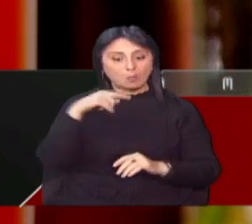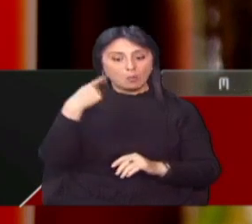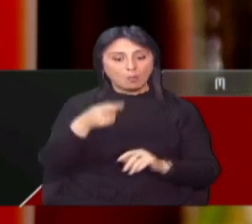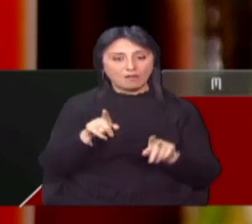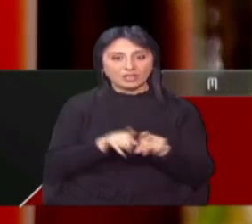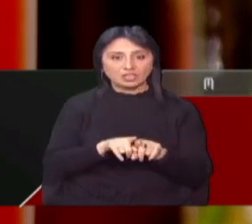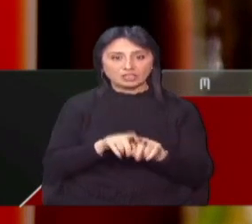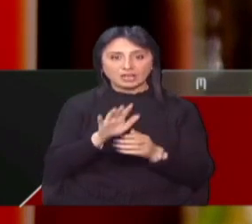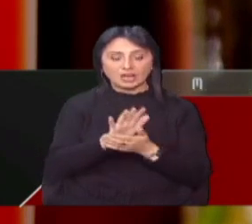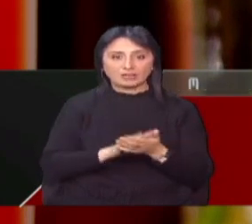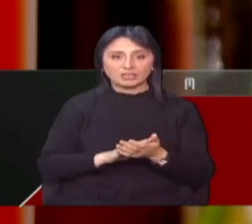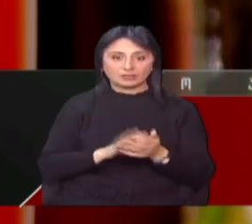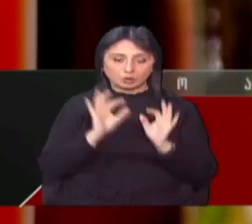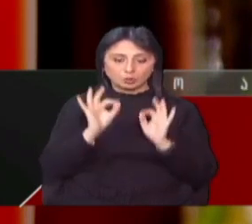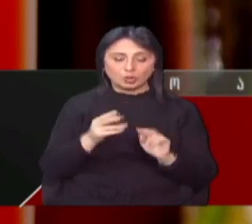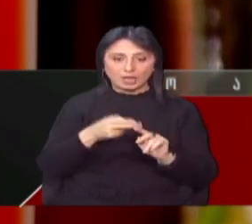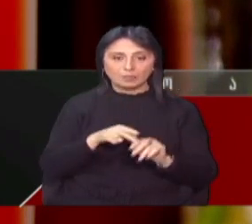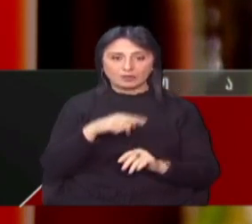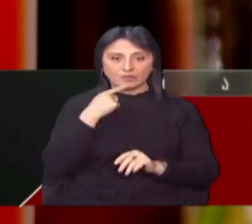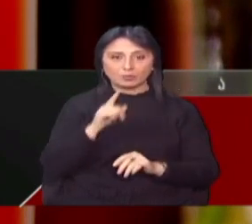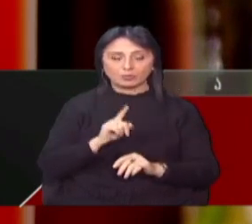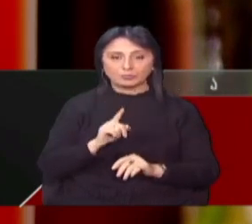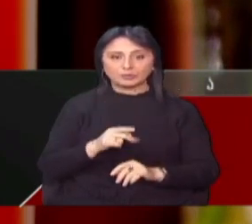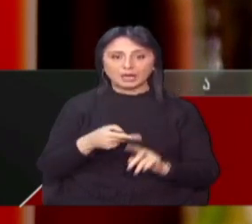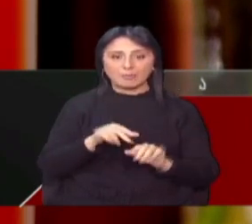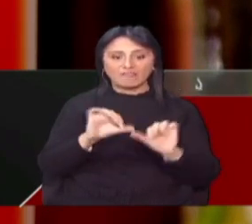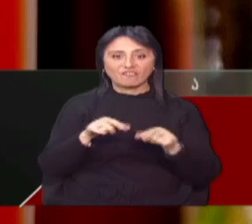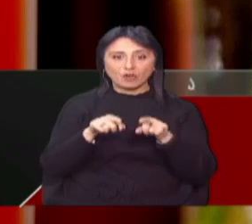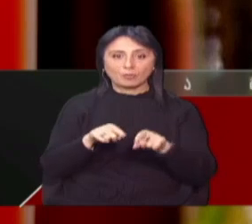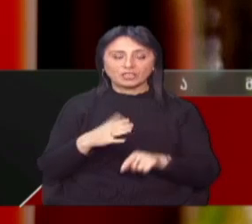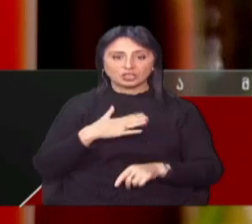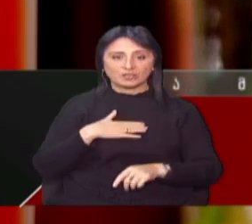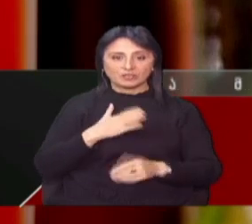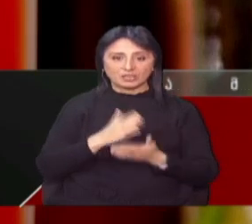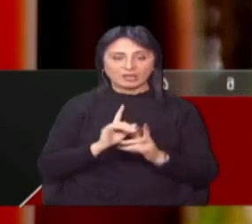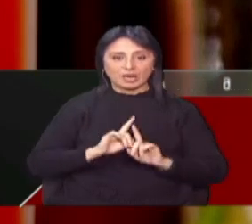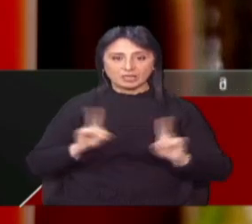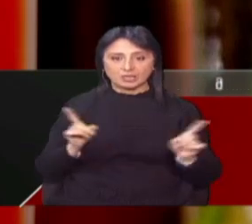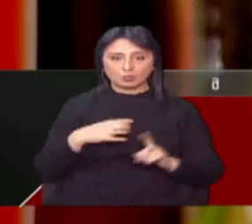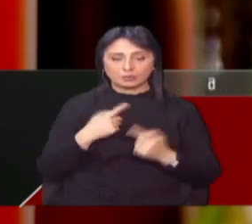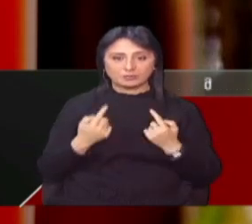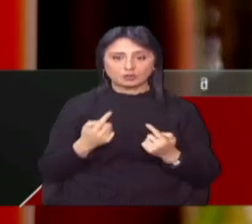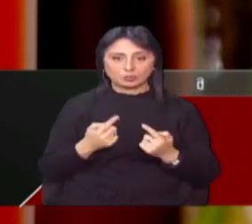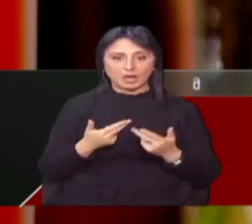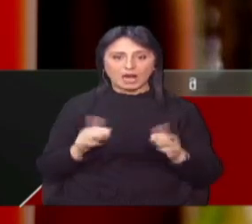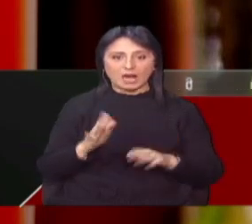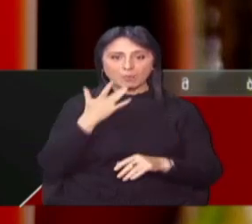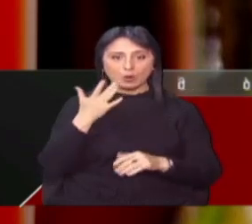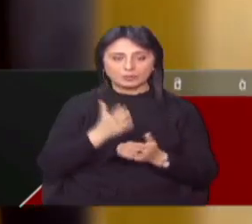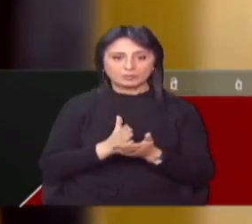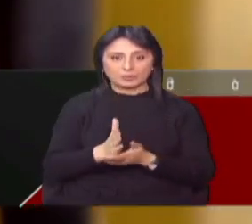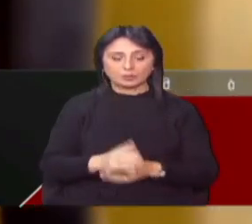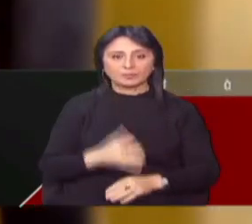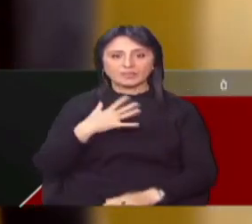მომავალშიც გაგრძელდება და სწორედ ამიტომ ვამბობთ, რომ ამ ფორმატს აქვს ჩვენთვის განსაკუთრებული მნიშვნელობა არაღიარების პოლიტიკის